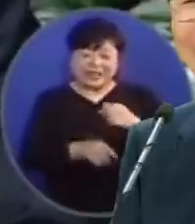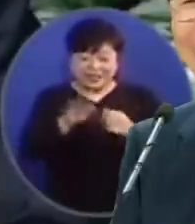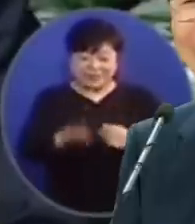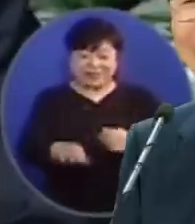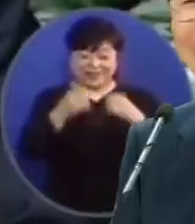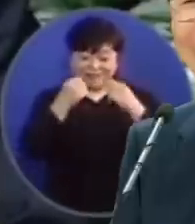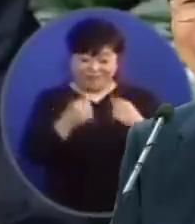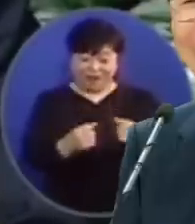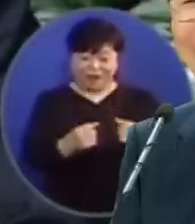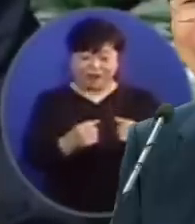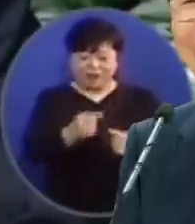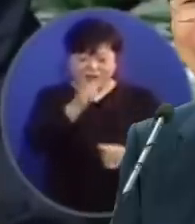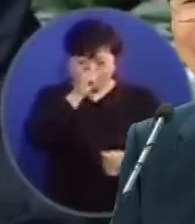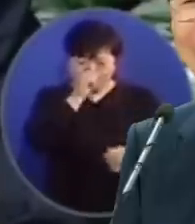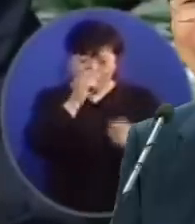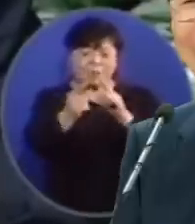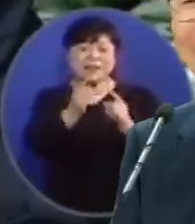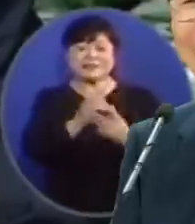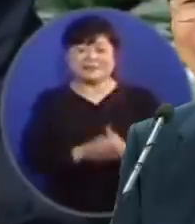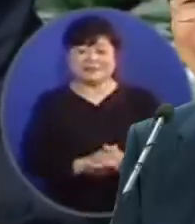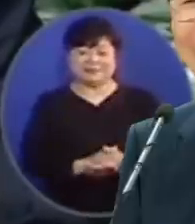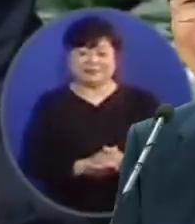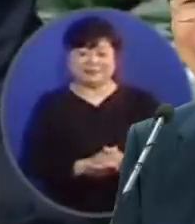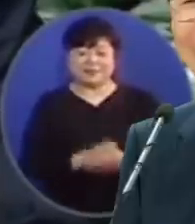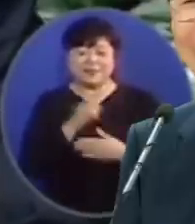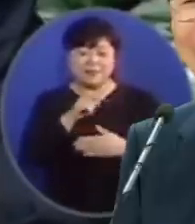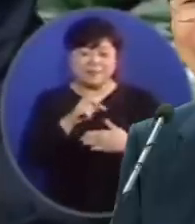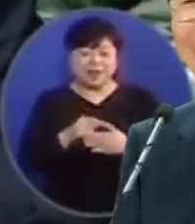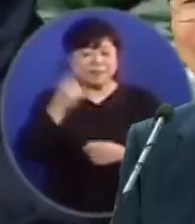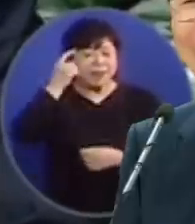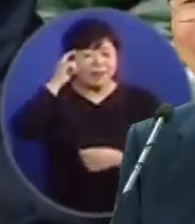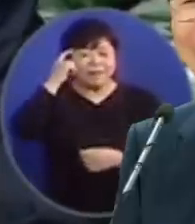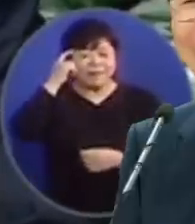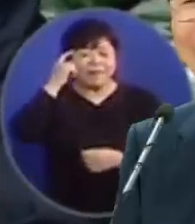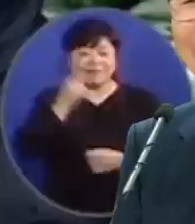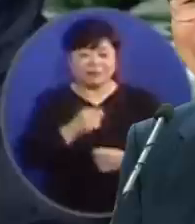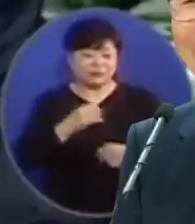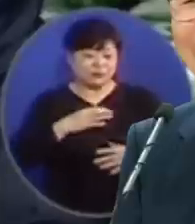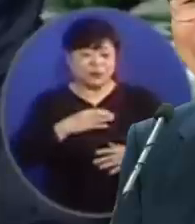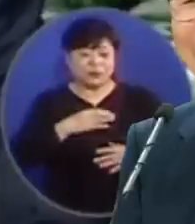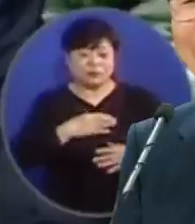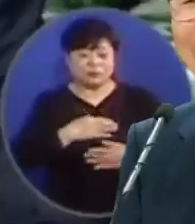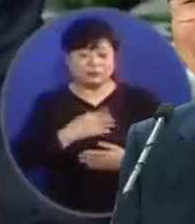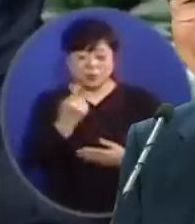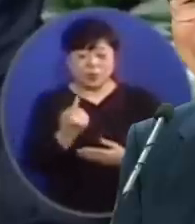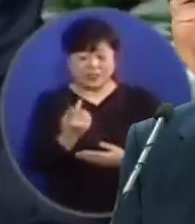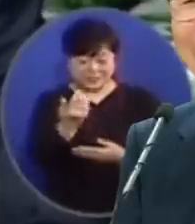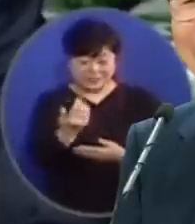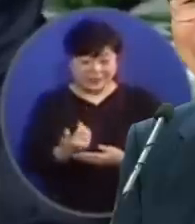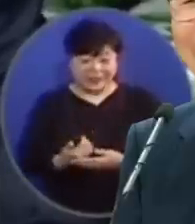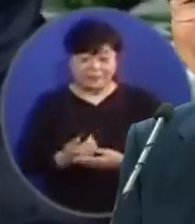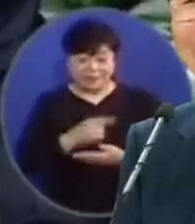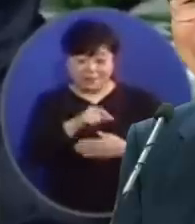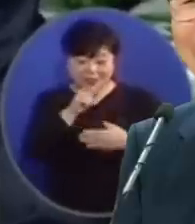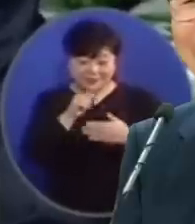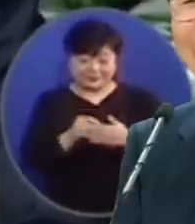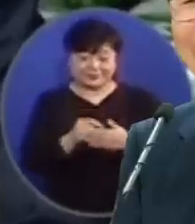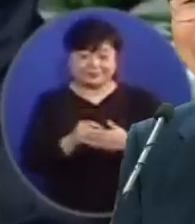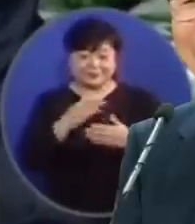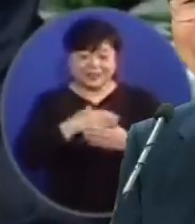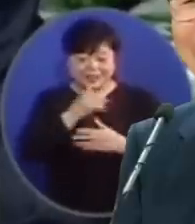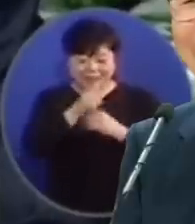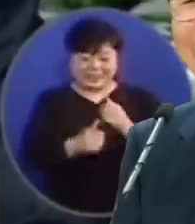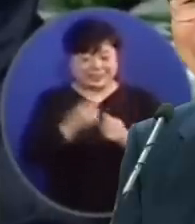가리로다. 얼마나 좋은 말씀입니까? 이것을 마음속에 생각하는 것입니다. 두려움이 오기 전에 여러분 마음속에